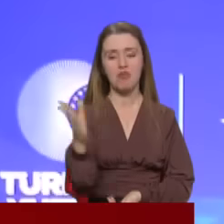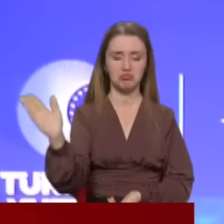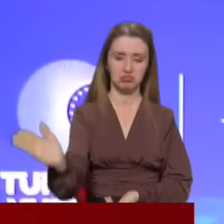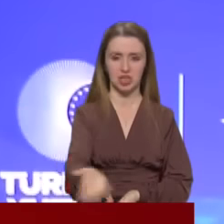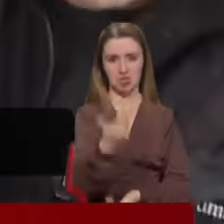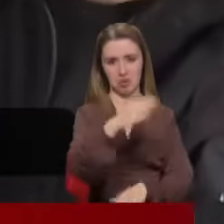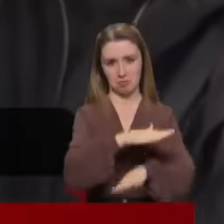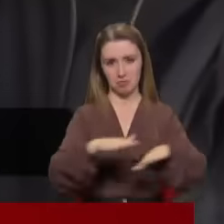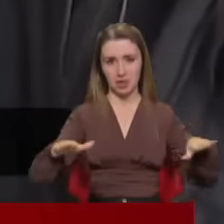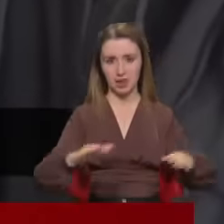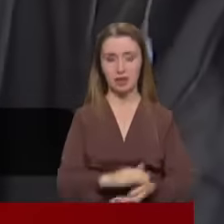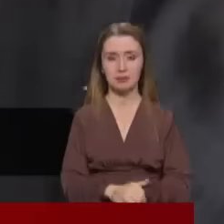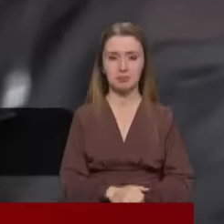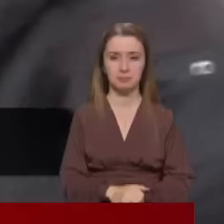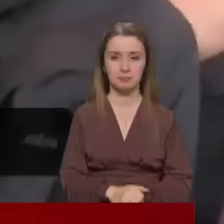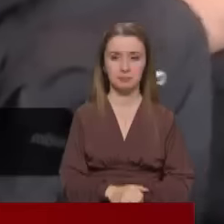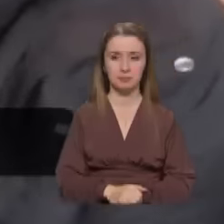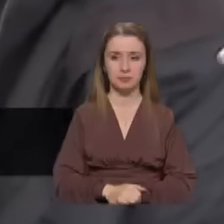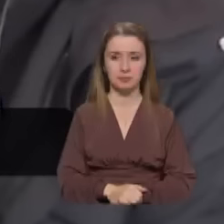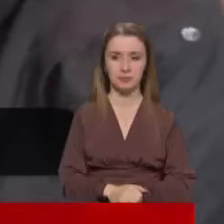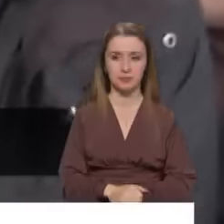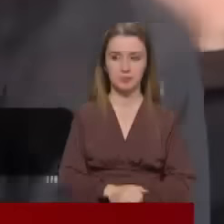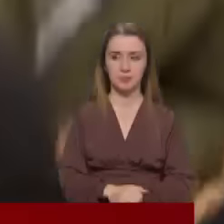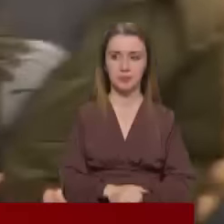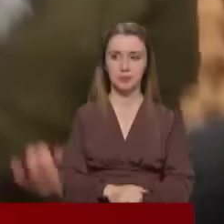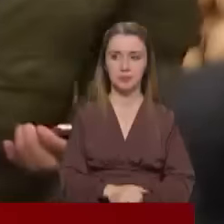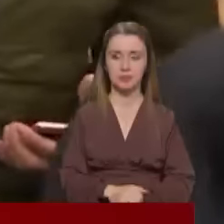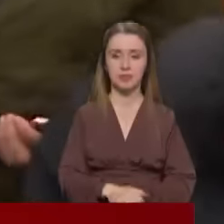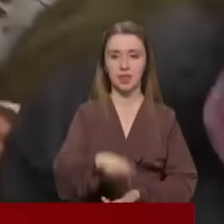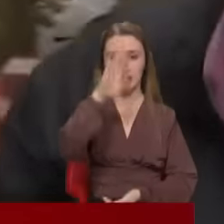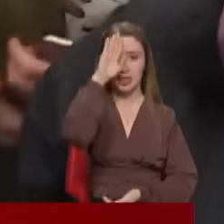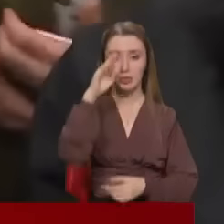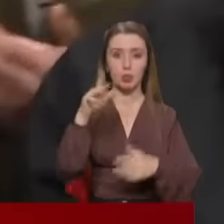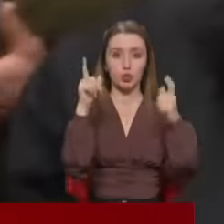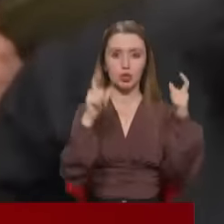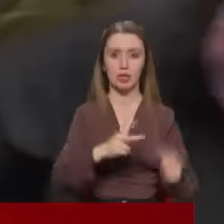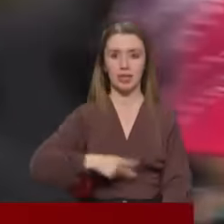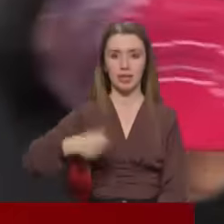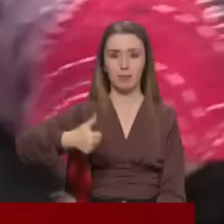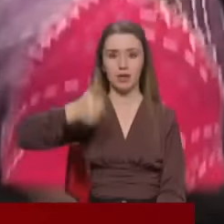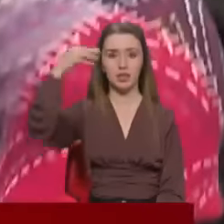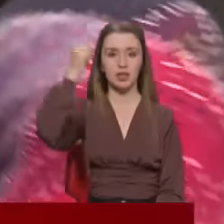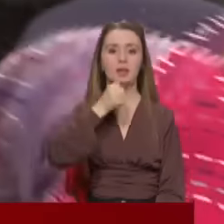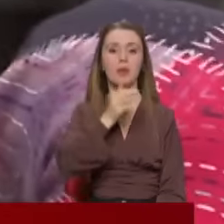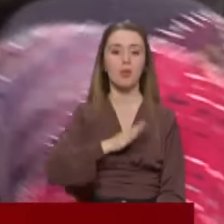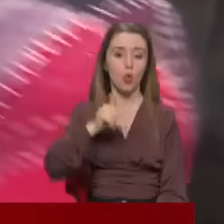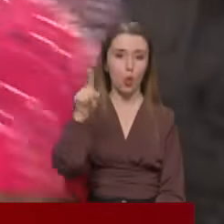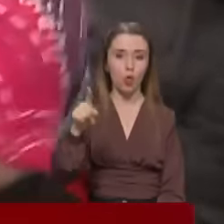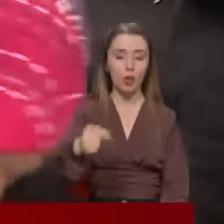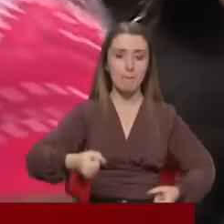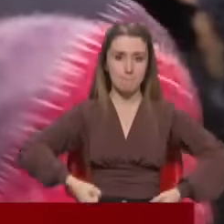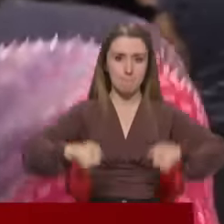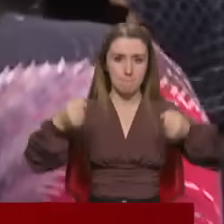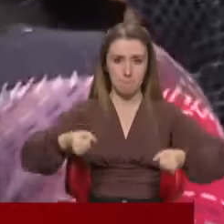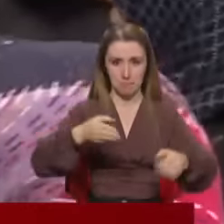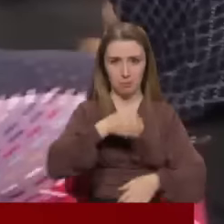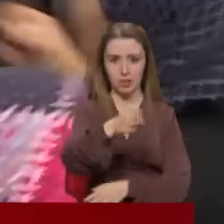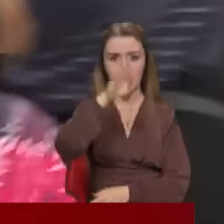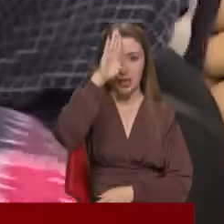geçti. Pazarınız bereketli olsun, iyi günler. İstanbul Büyükşehir Belediye Başkanı Ekrem İmamoğlu semt pazarına